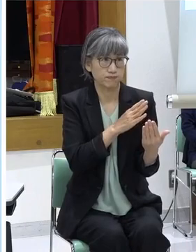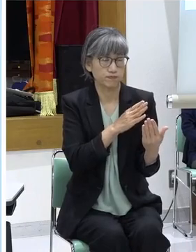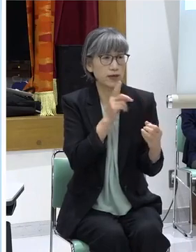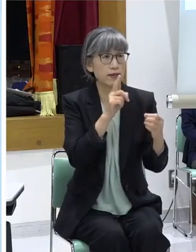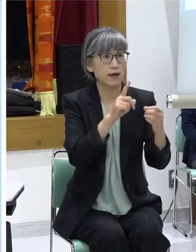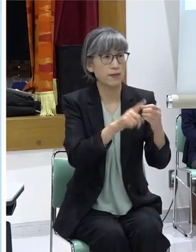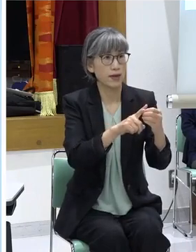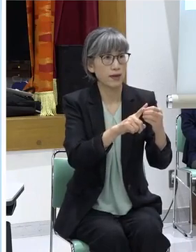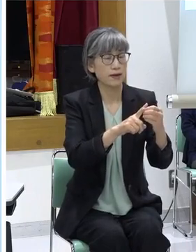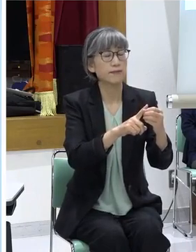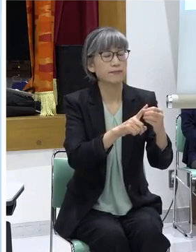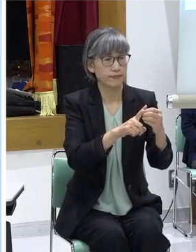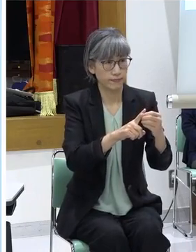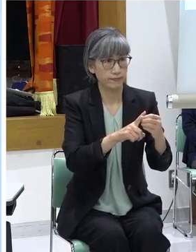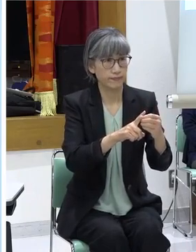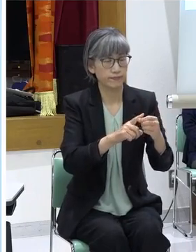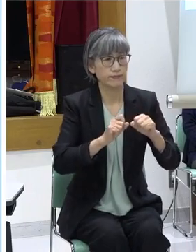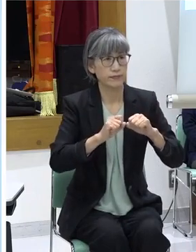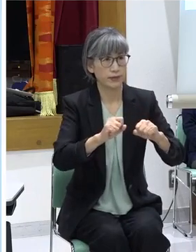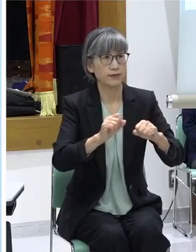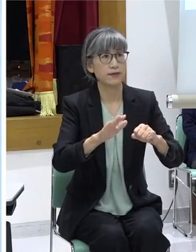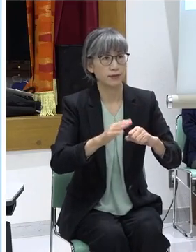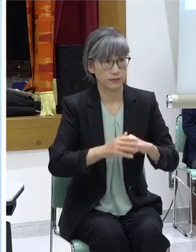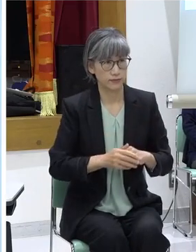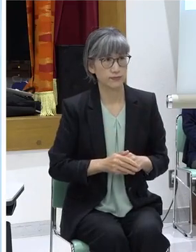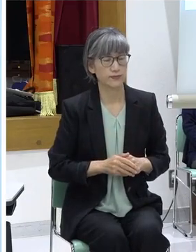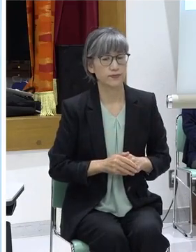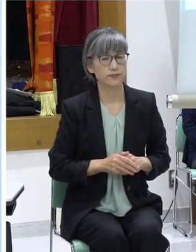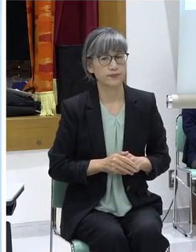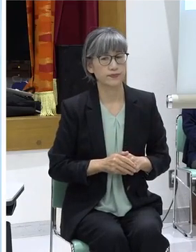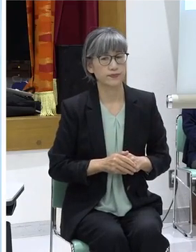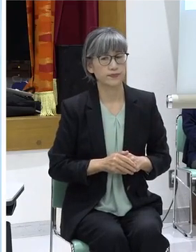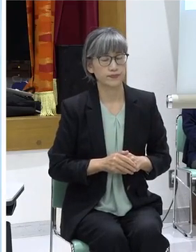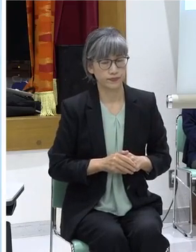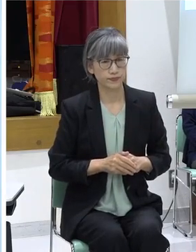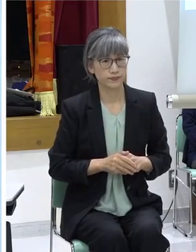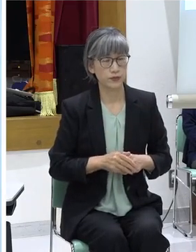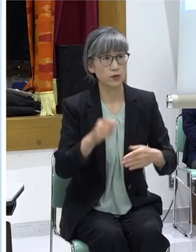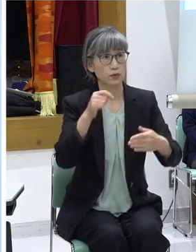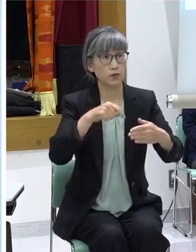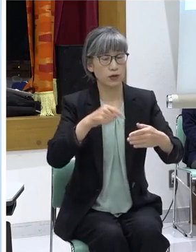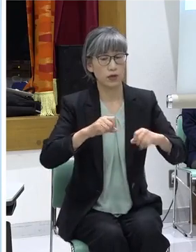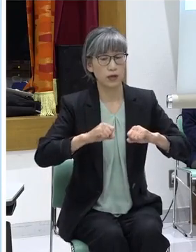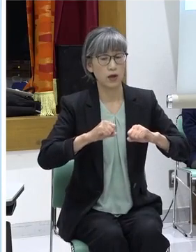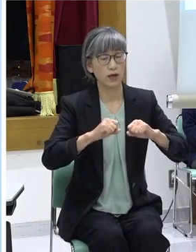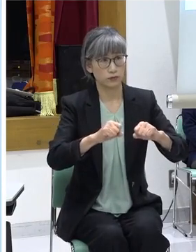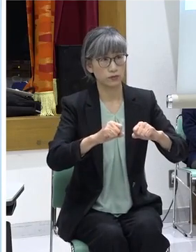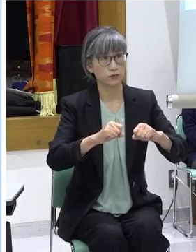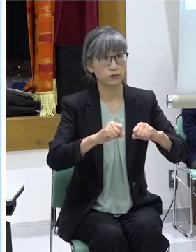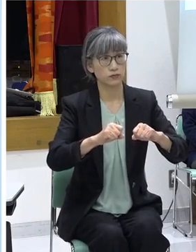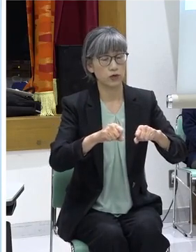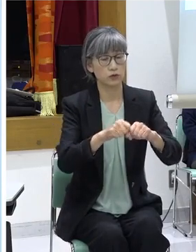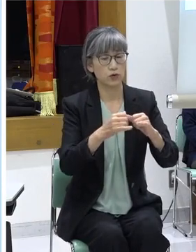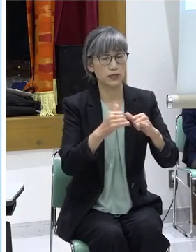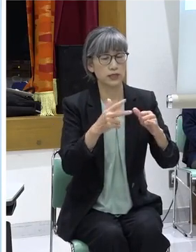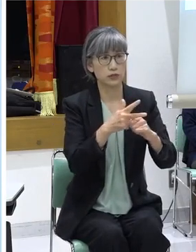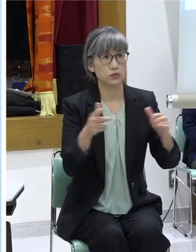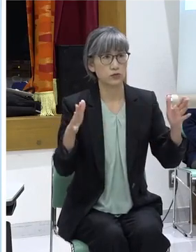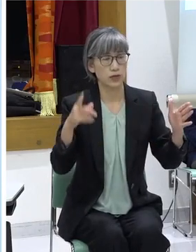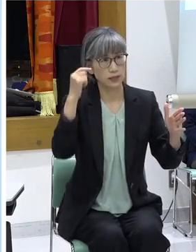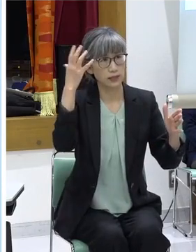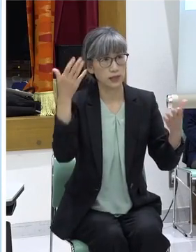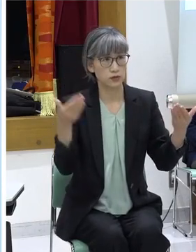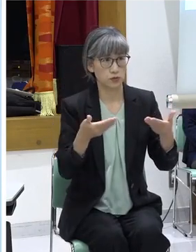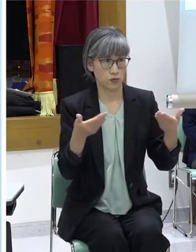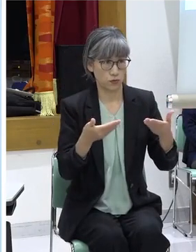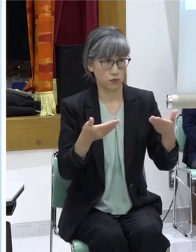的として設定されています。その中で行われます障害者週間記念事業